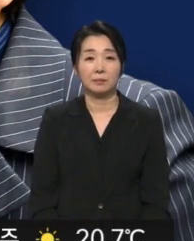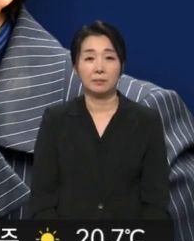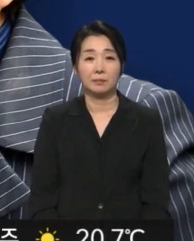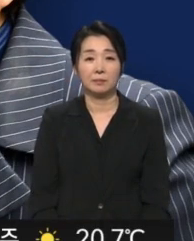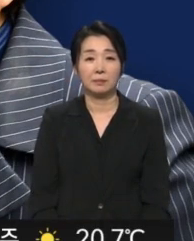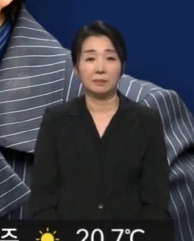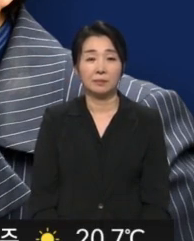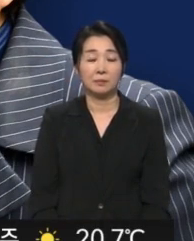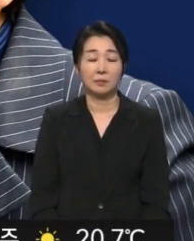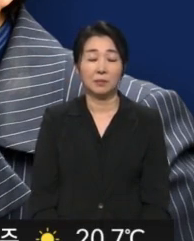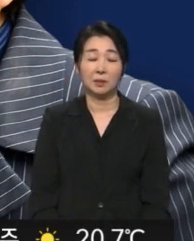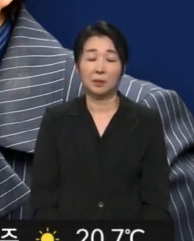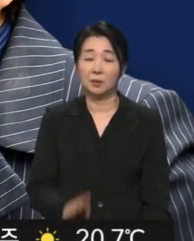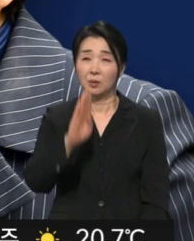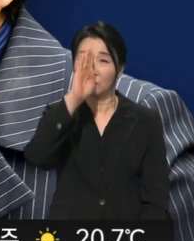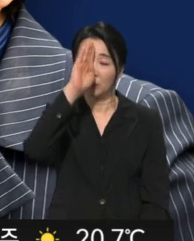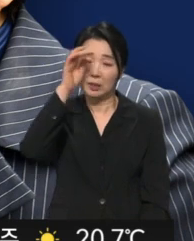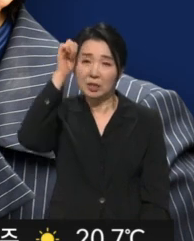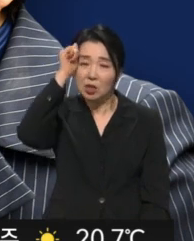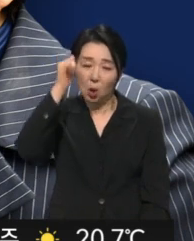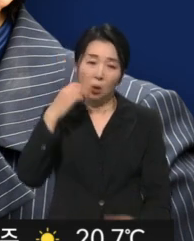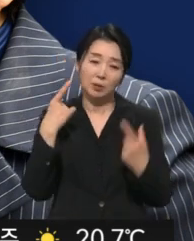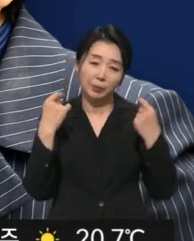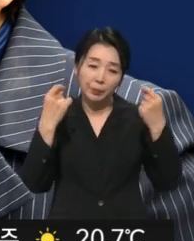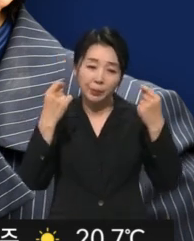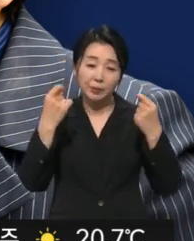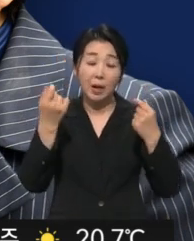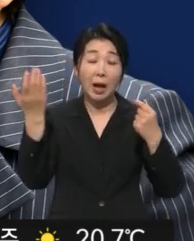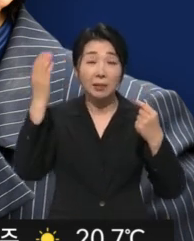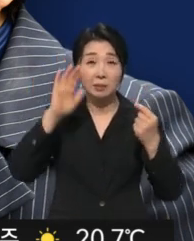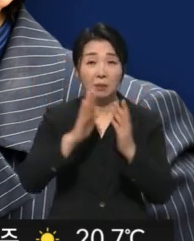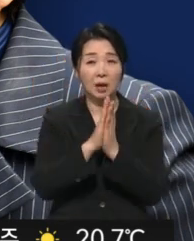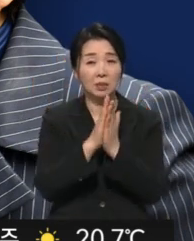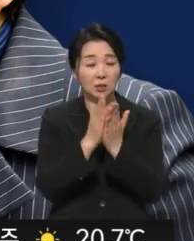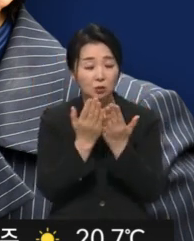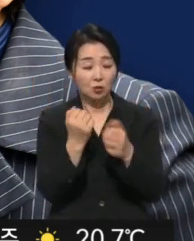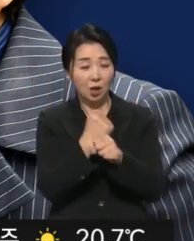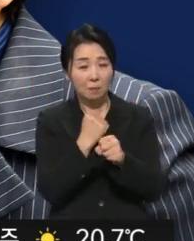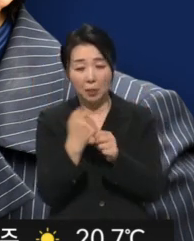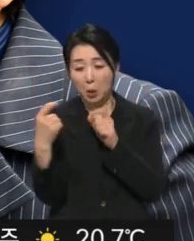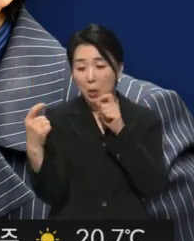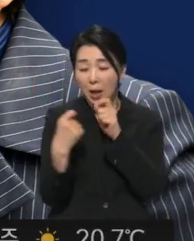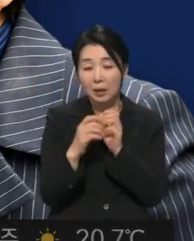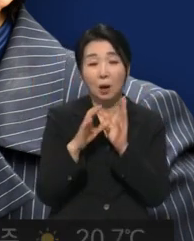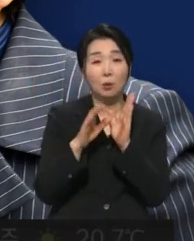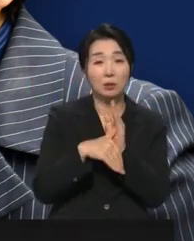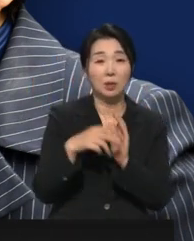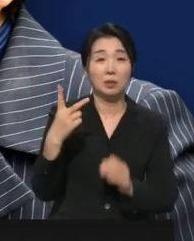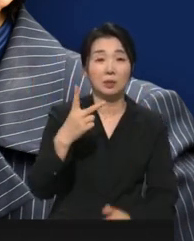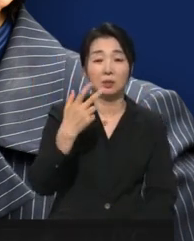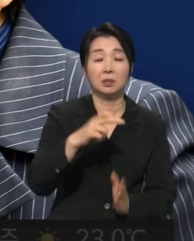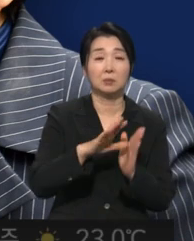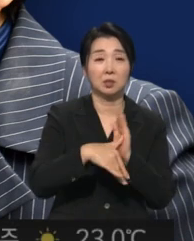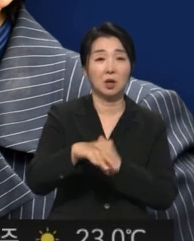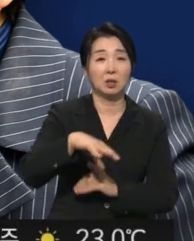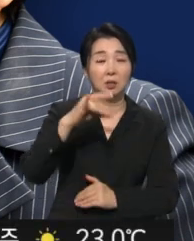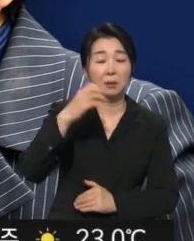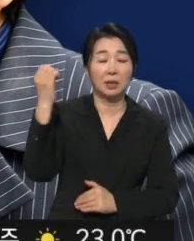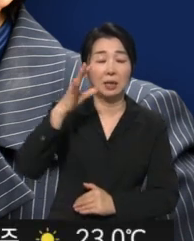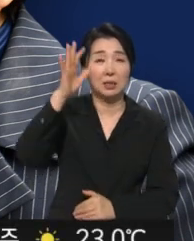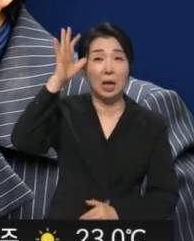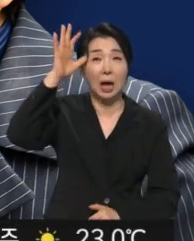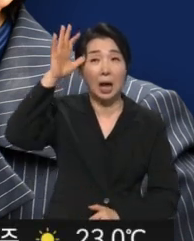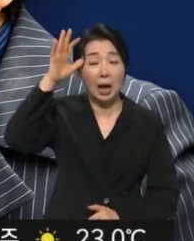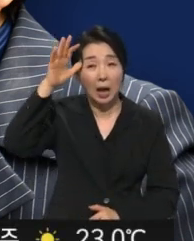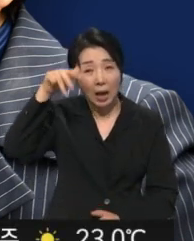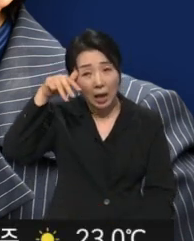잘 유지해 오던 기억력이 하필이면 퇴고록 출간을 바로 코앞에 둔 시점인 2017년 초에 가서 급격히